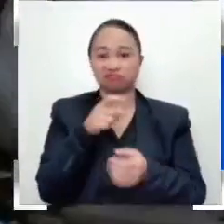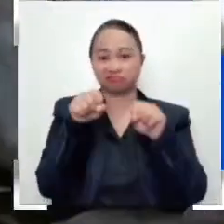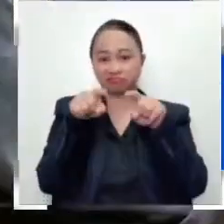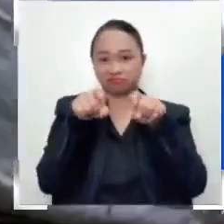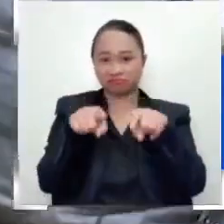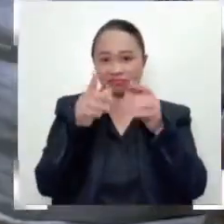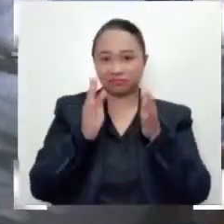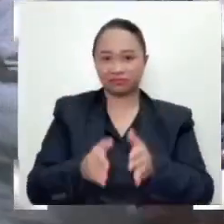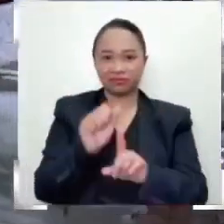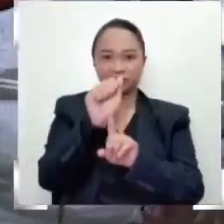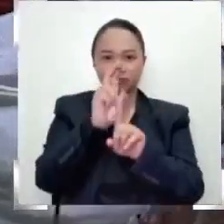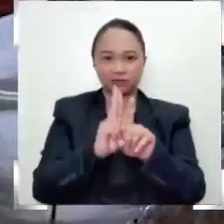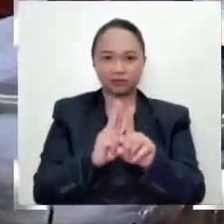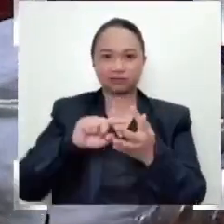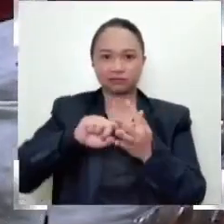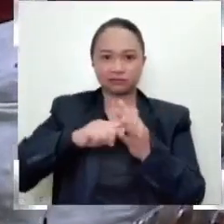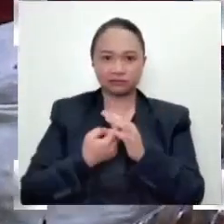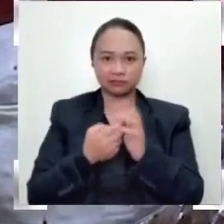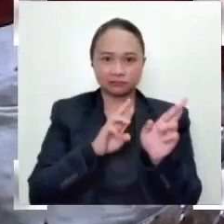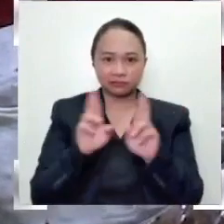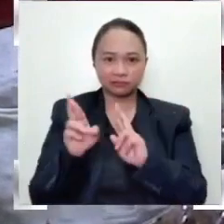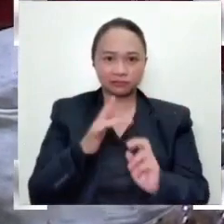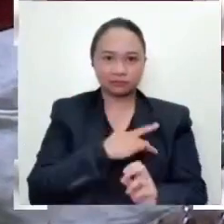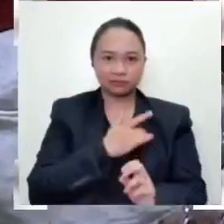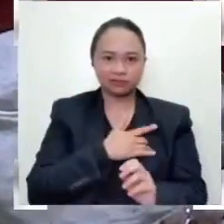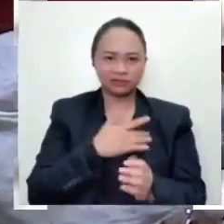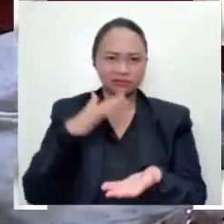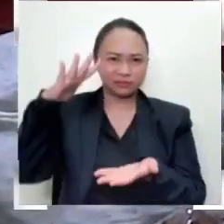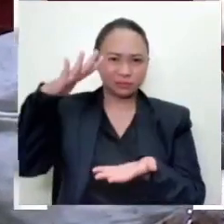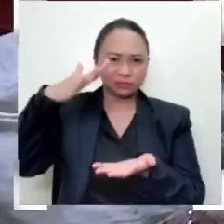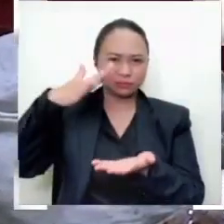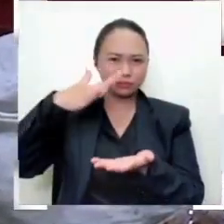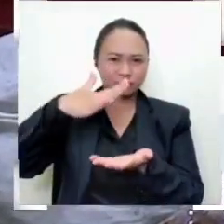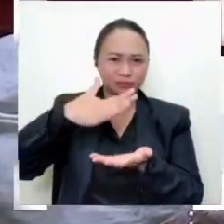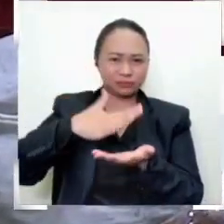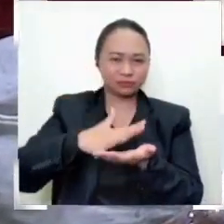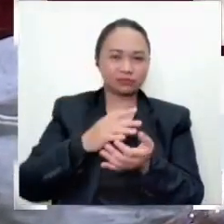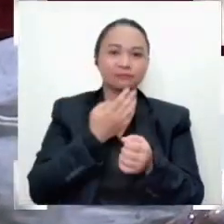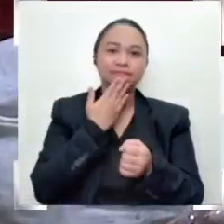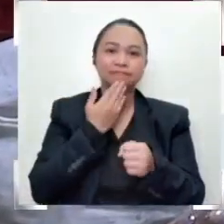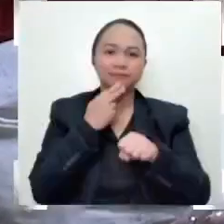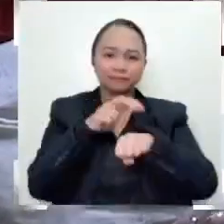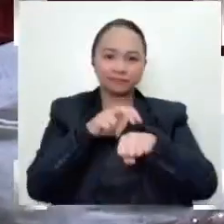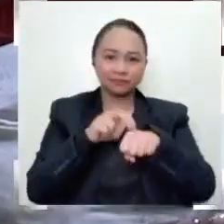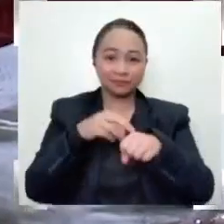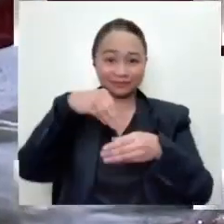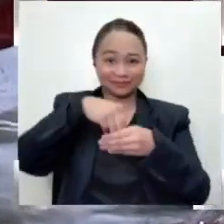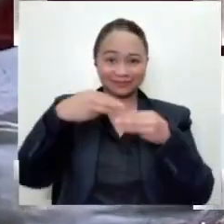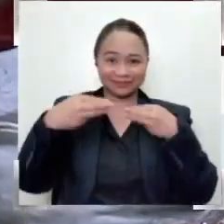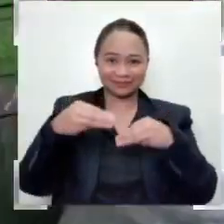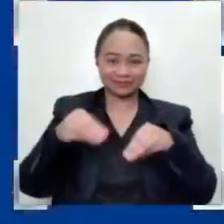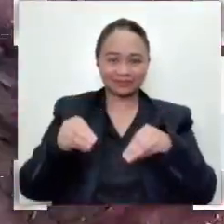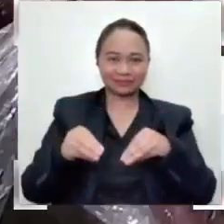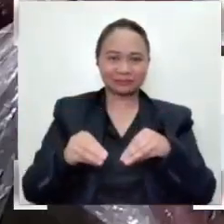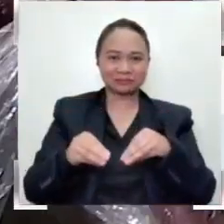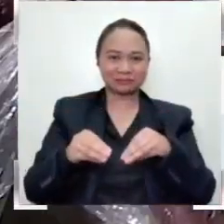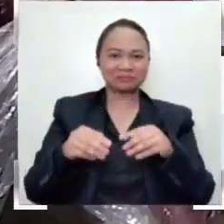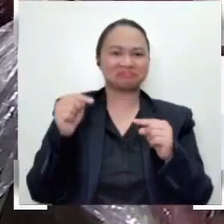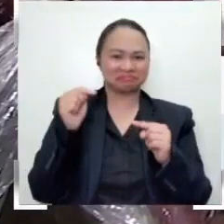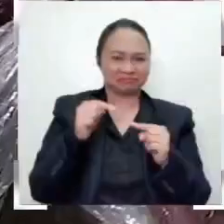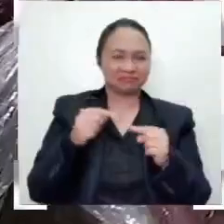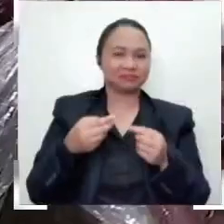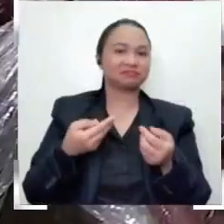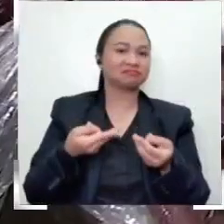naramdaman na dumadalang ang supply ng kamote dito sa palengke. Kaya naman ang mga presyo nito, nagtaas na rin. Sa isa